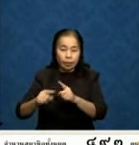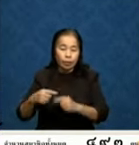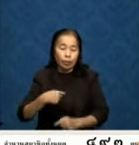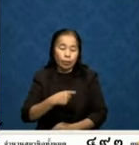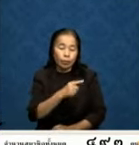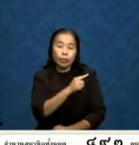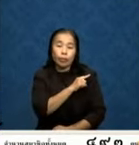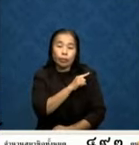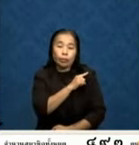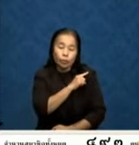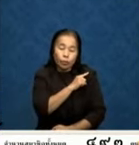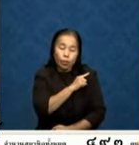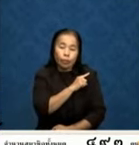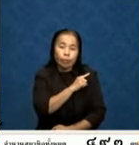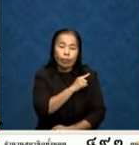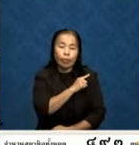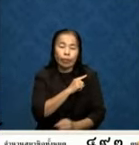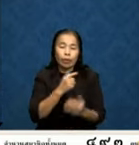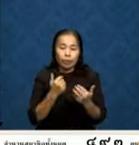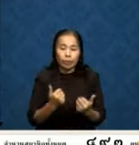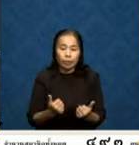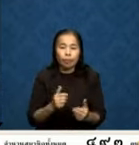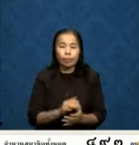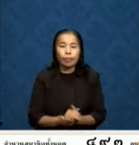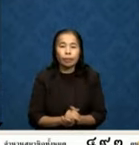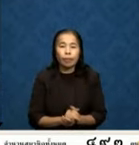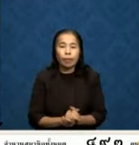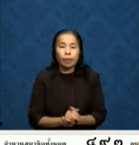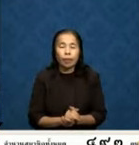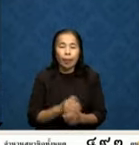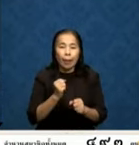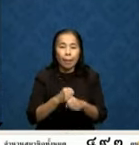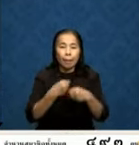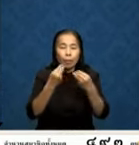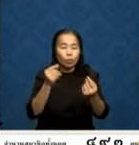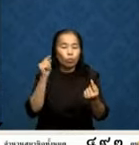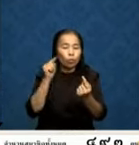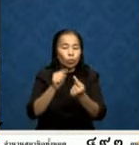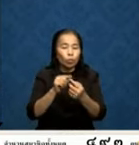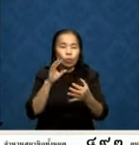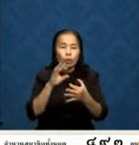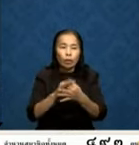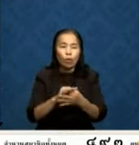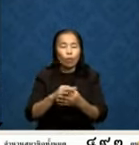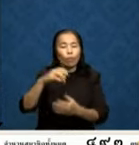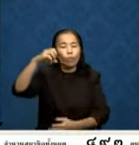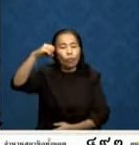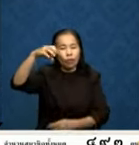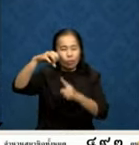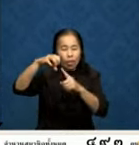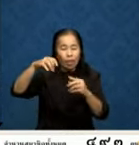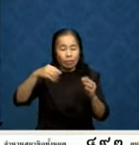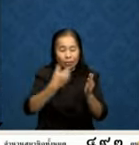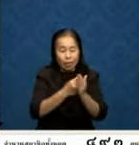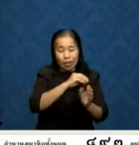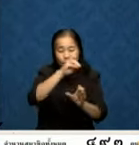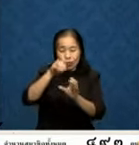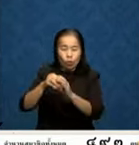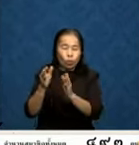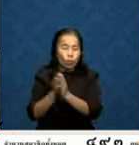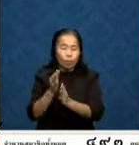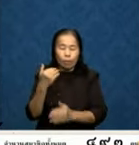ล่านี้เนี่ยสิ่งเหล่านี้เนี่ยมันสะท้อนเข้าไปอยู่ในเรื่องของต้นทุนค่าไฟน้อยมากนะครับแล้วก็